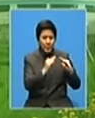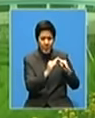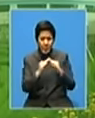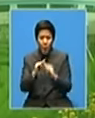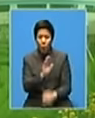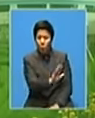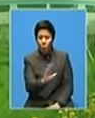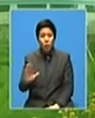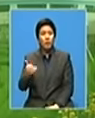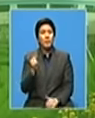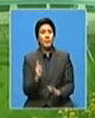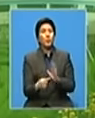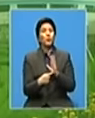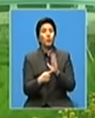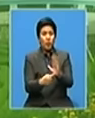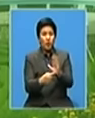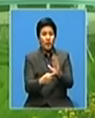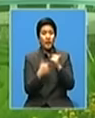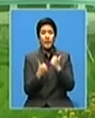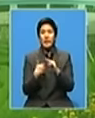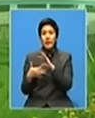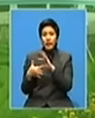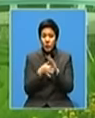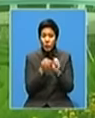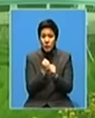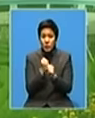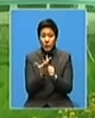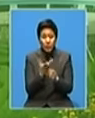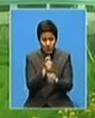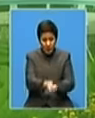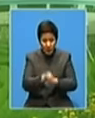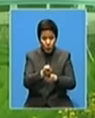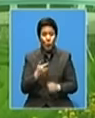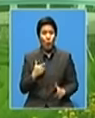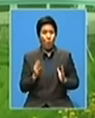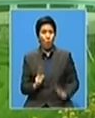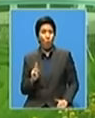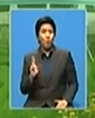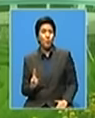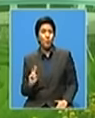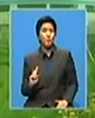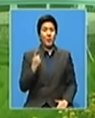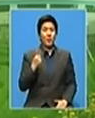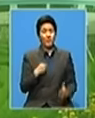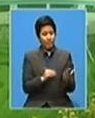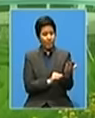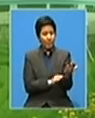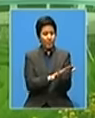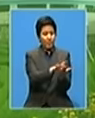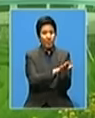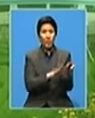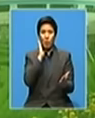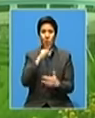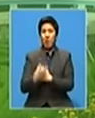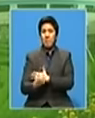กรด้วยเป็นตัวอย่างได้นะครับแล้วเราก็ได้ให้การสนับสนุนการสร้างเกษตรกรรุ่นใหม่ทั่วประเทศนะครับเพื่อพัฒนาเสริมสร้างความเข้ม